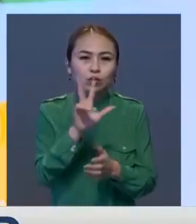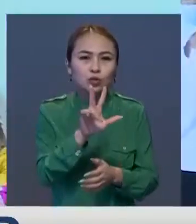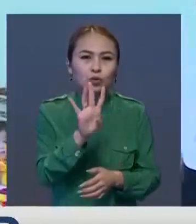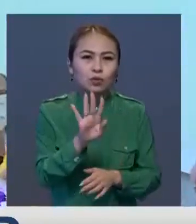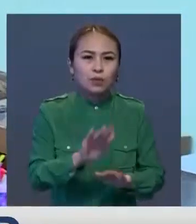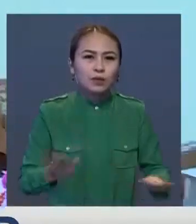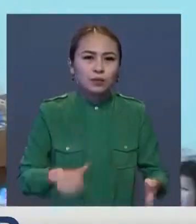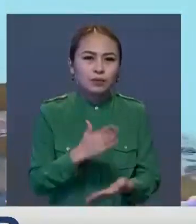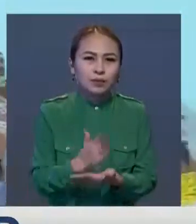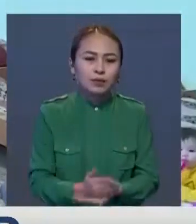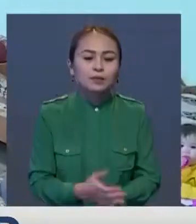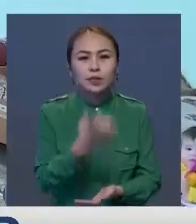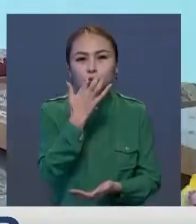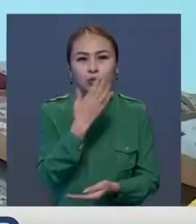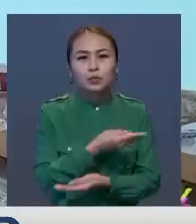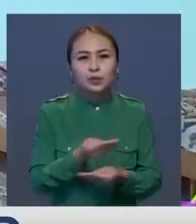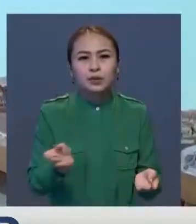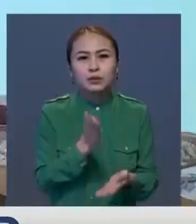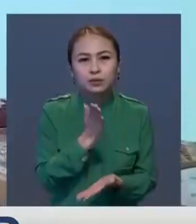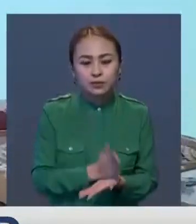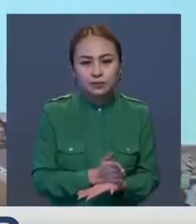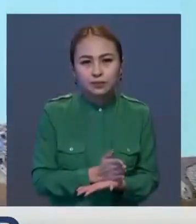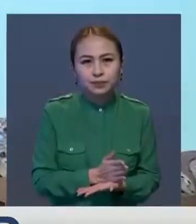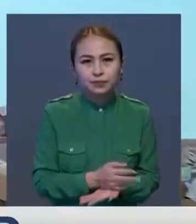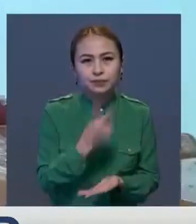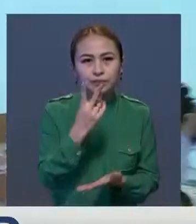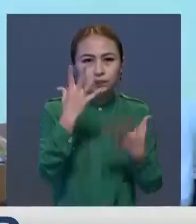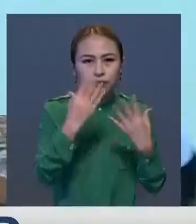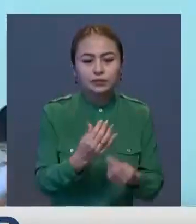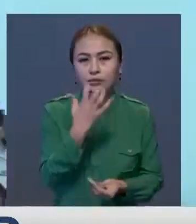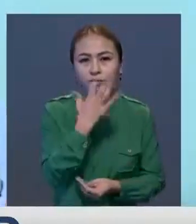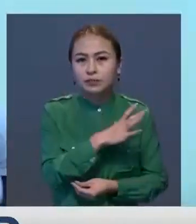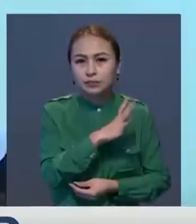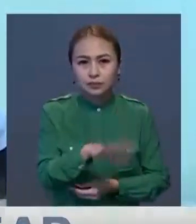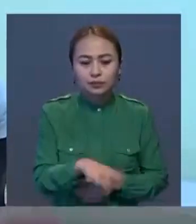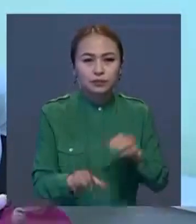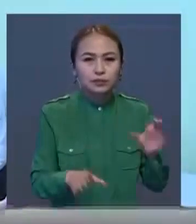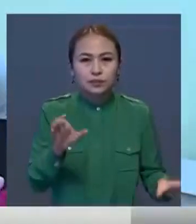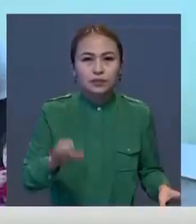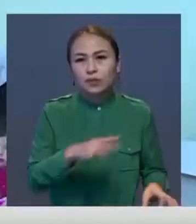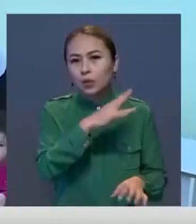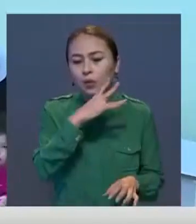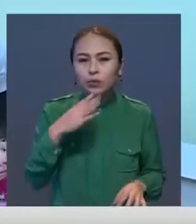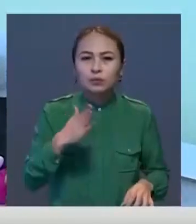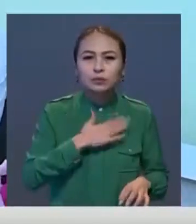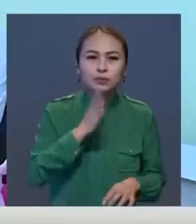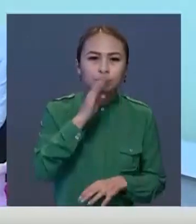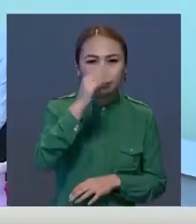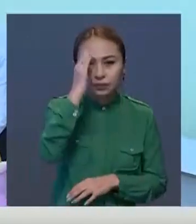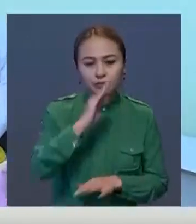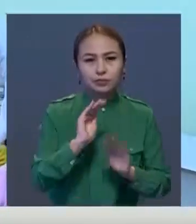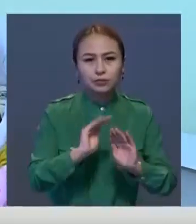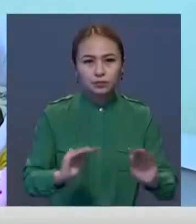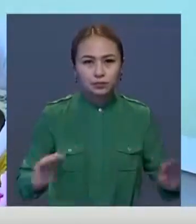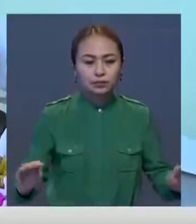отыр. Жылу берілді. Енді 2 күн жылу болмай қалған жағдайда көп біздің ата-аналарымыздың